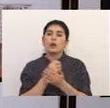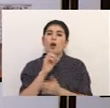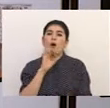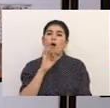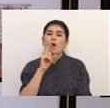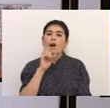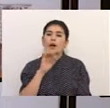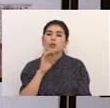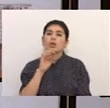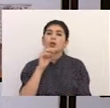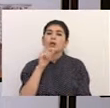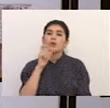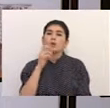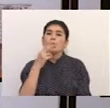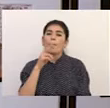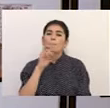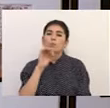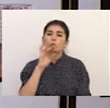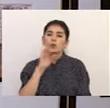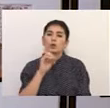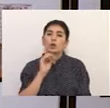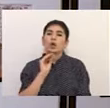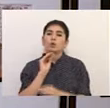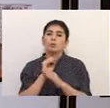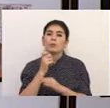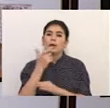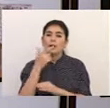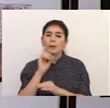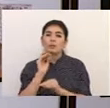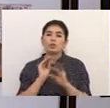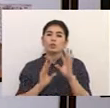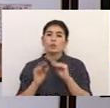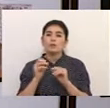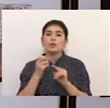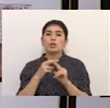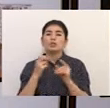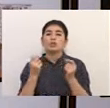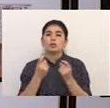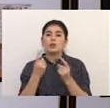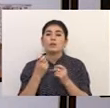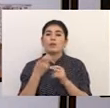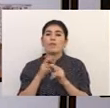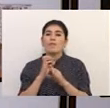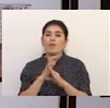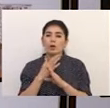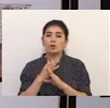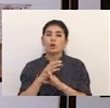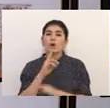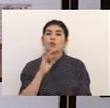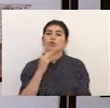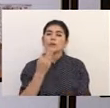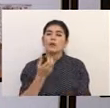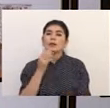ohang tugalligiga ega bo'lgan butunlik qo'shma gap sanaladi. Ana endi sodda gapdan farqli o'laroq qo'shma